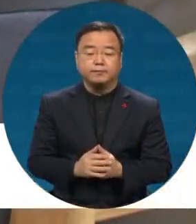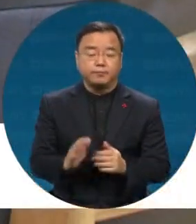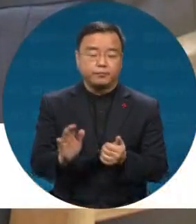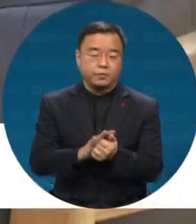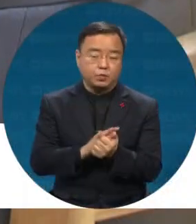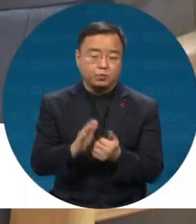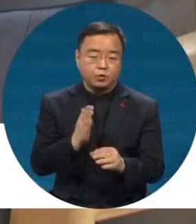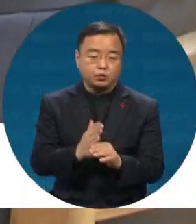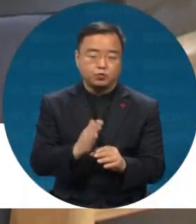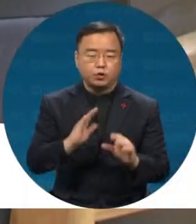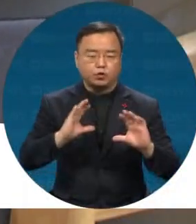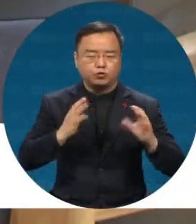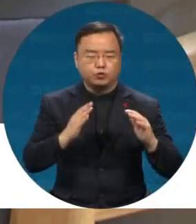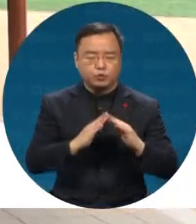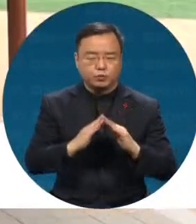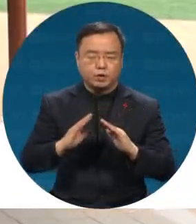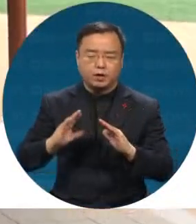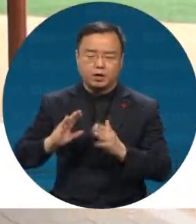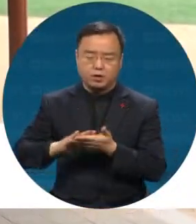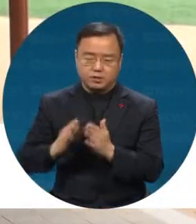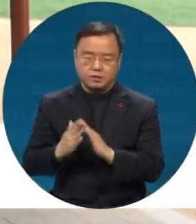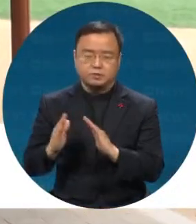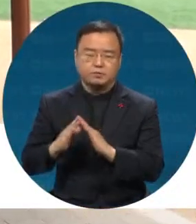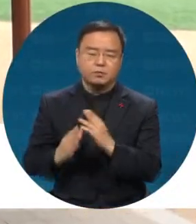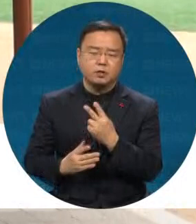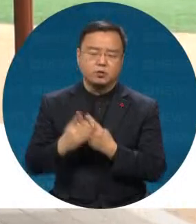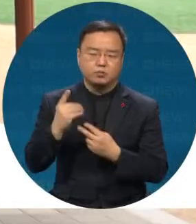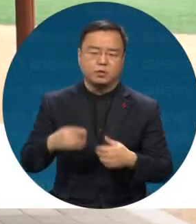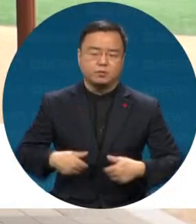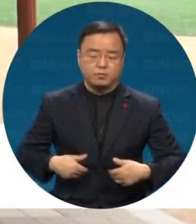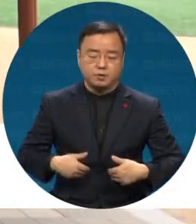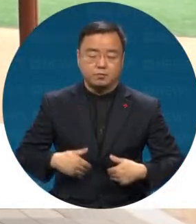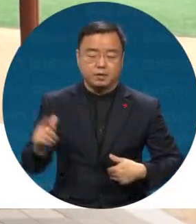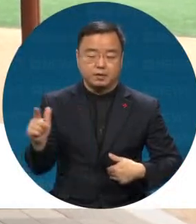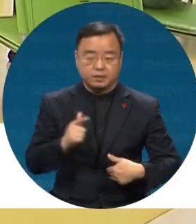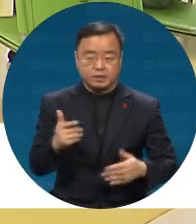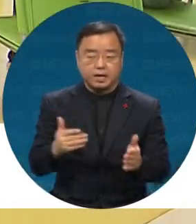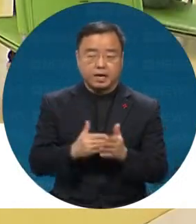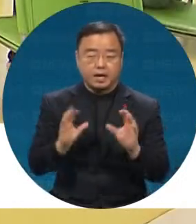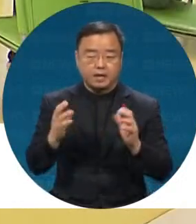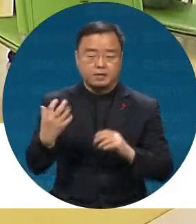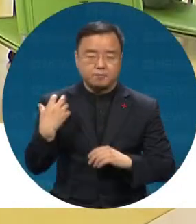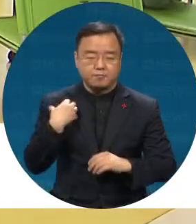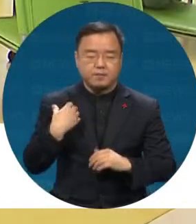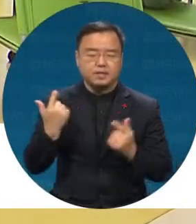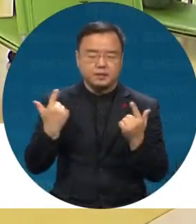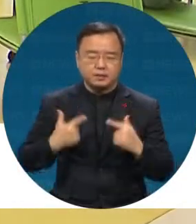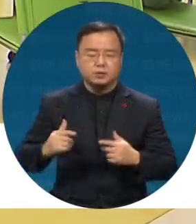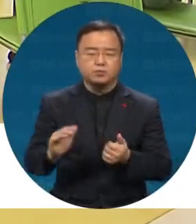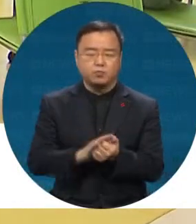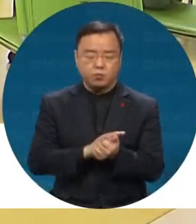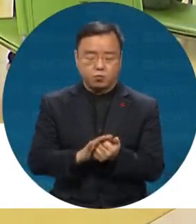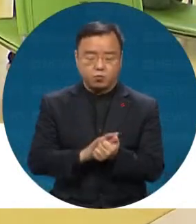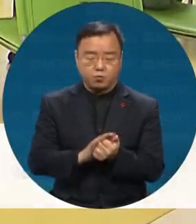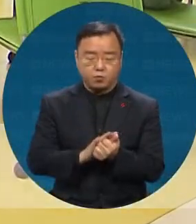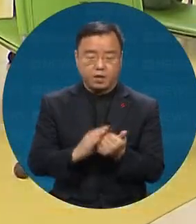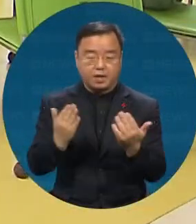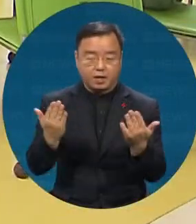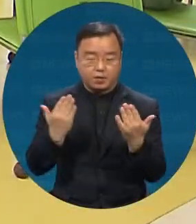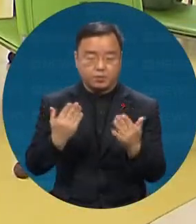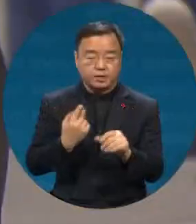분야에선 유보통합을 추진하는 한편 저녁까지 아이를 맡아주는 늘봄학교를 시범 운영해 내후년부터 전국으로